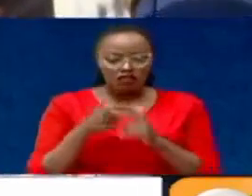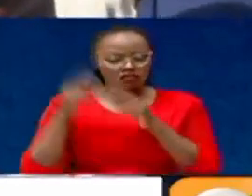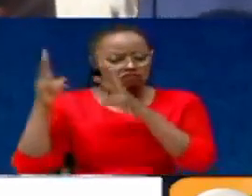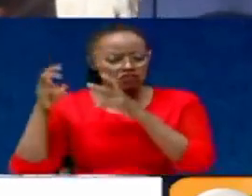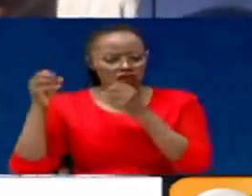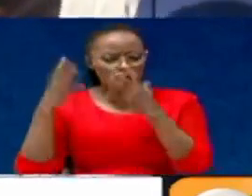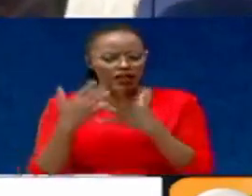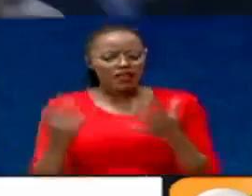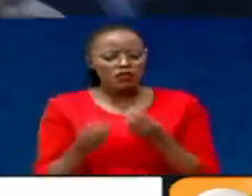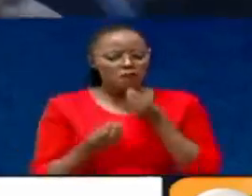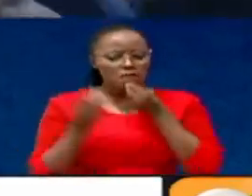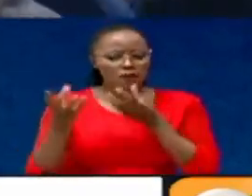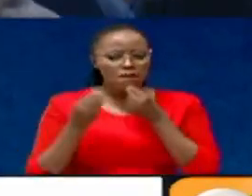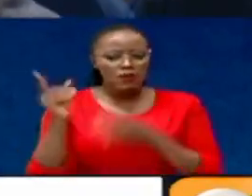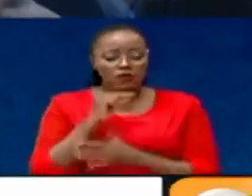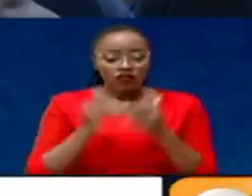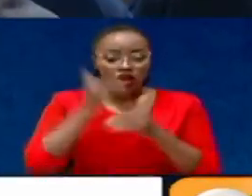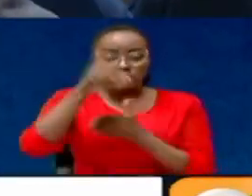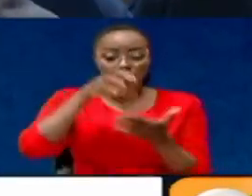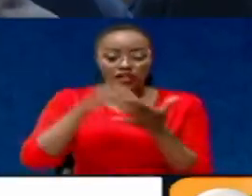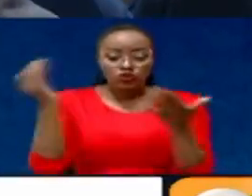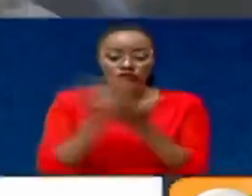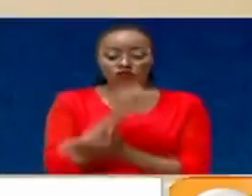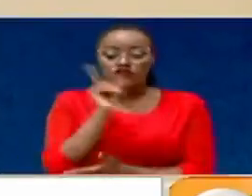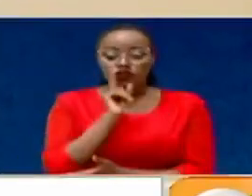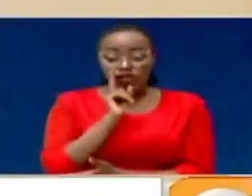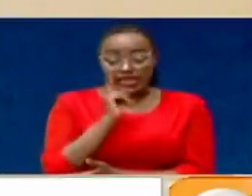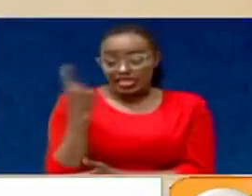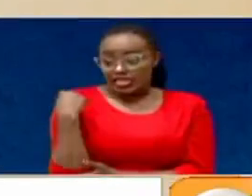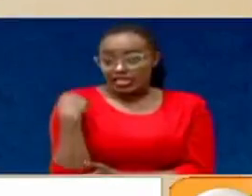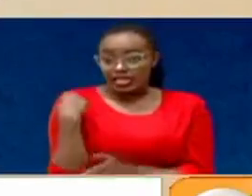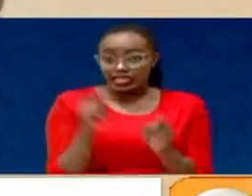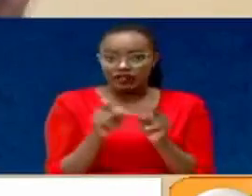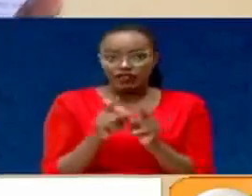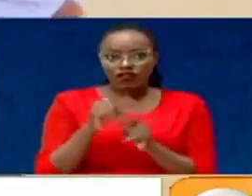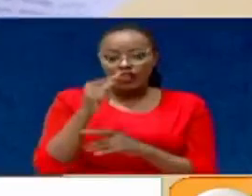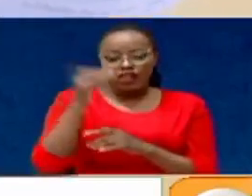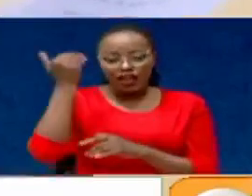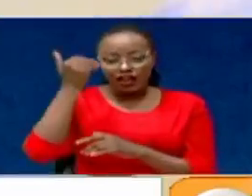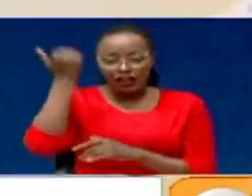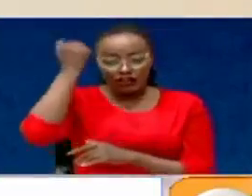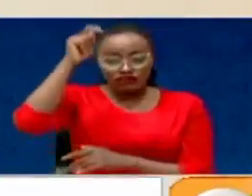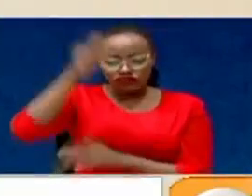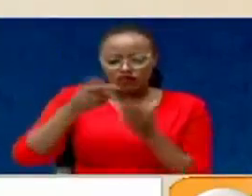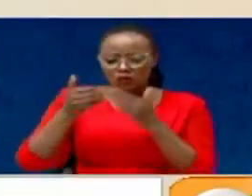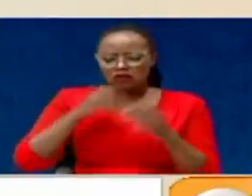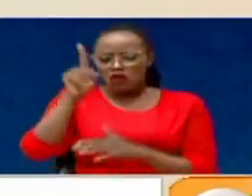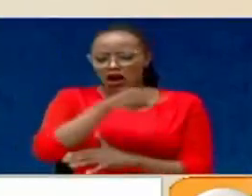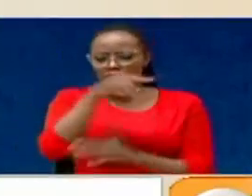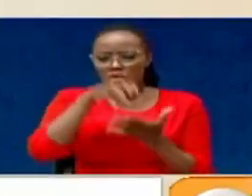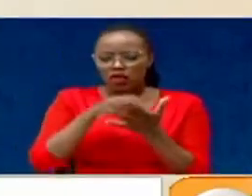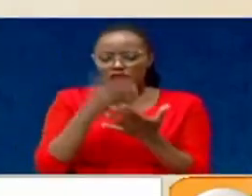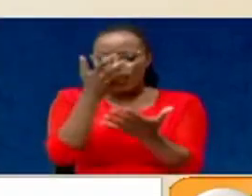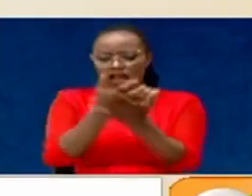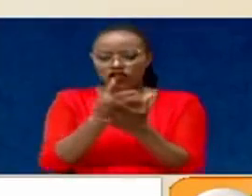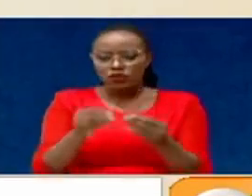mambo mengi yale nilimwambia. Baada ya kesi yake kuamuliwa hapo jana na Jaji George Odunga kutupilia mbali kesi ya awali, ushahidi